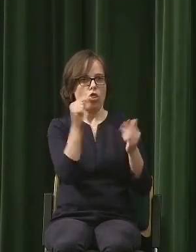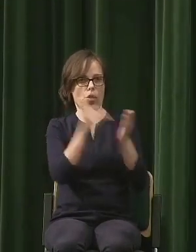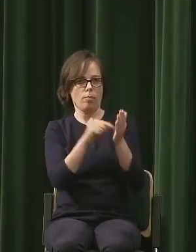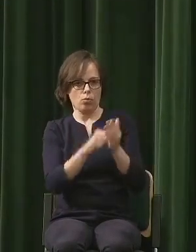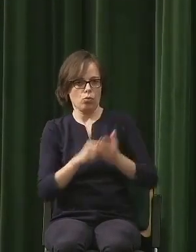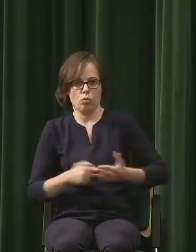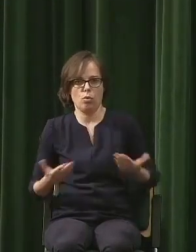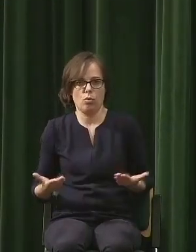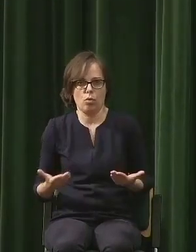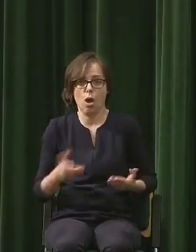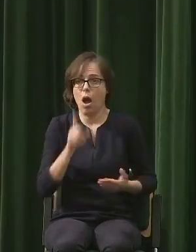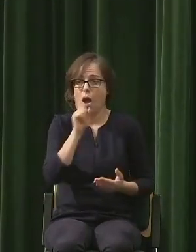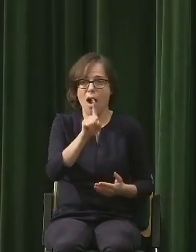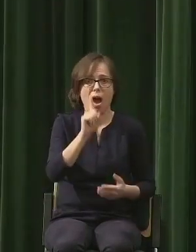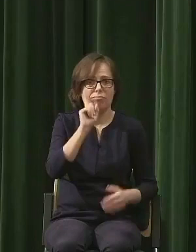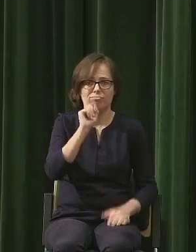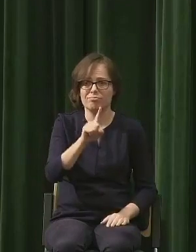ma